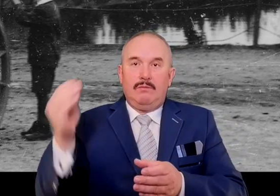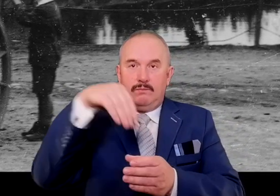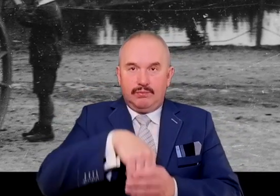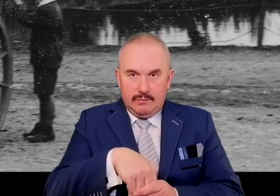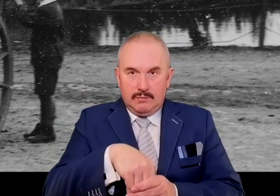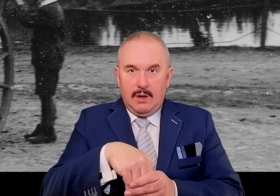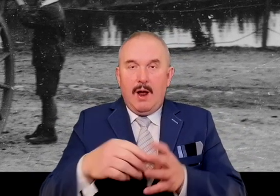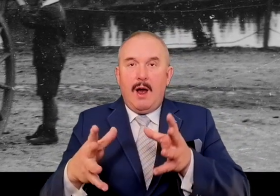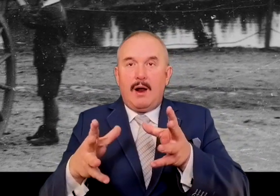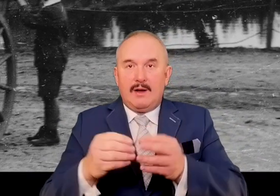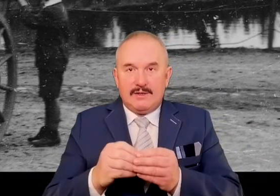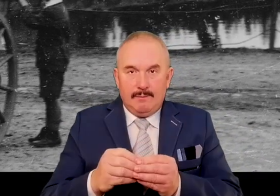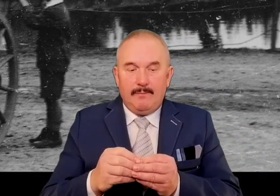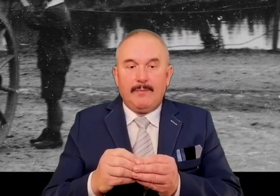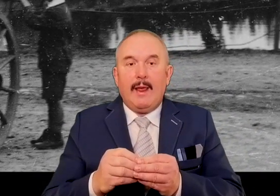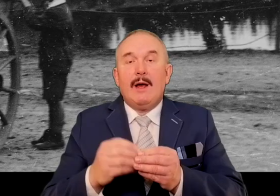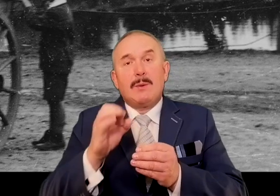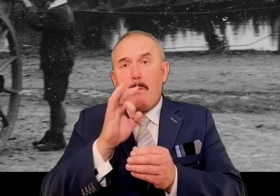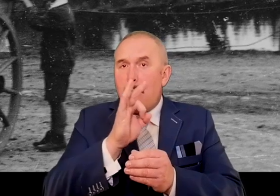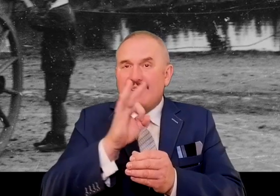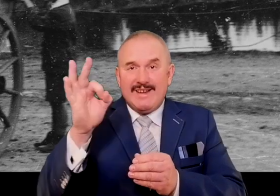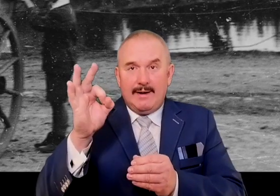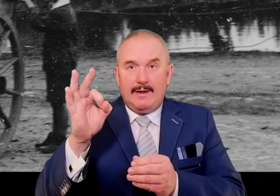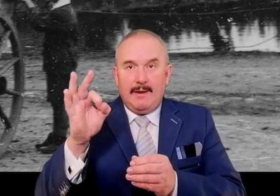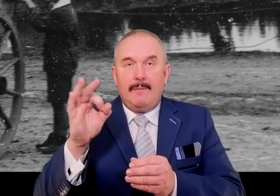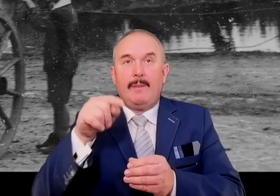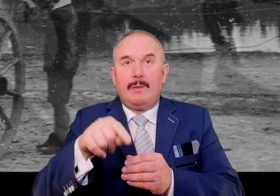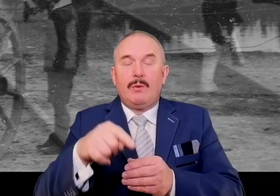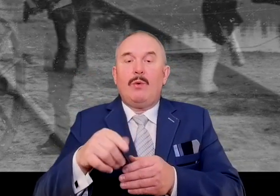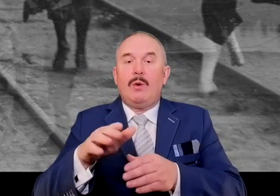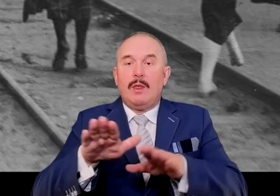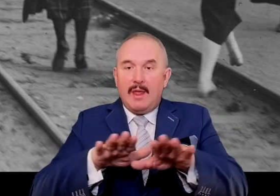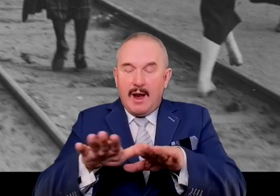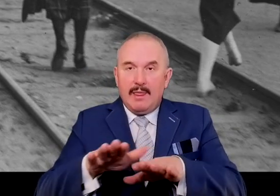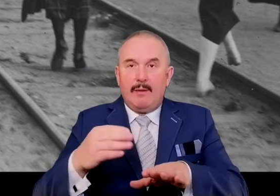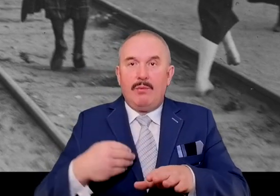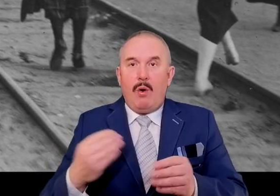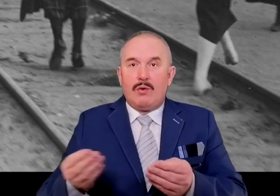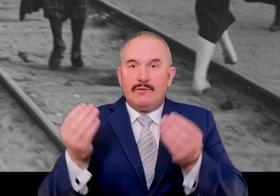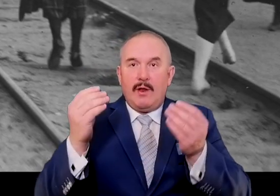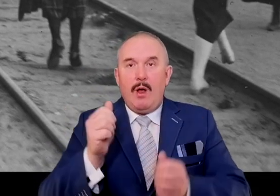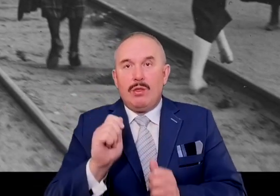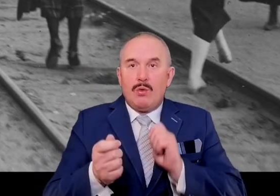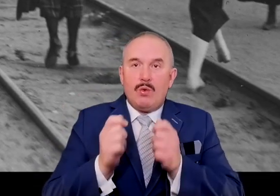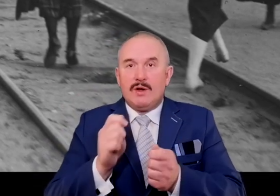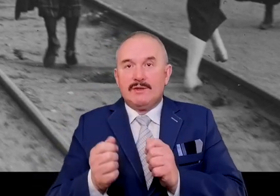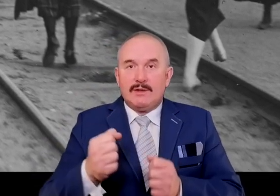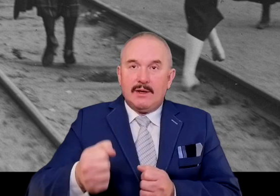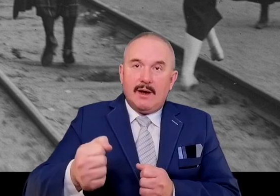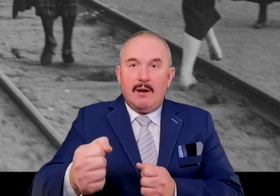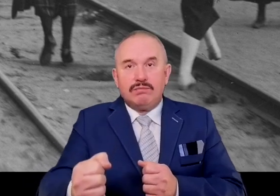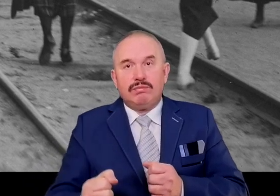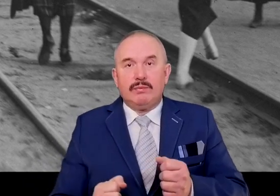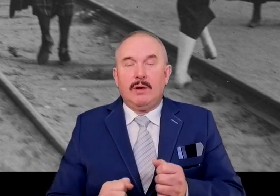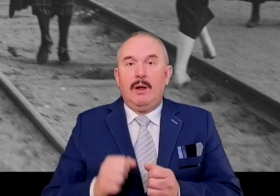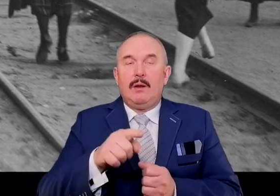tylko stały się w pewien sposób wyjątkowe. Wtedy też na tych terenach zaczęła rozwijać się turystyka.